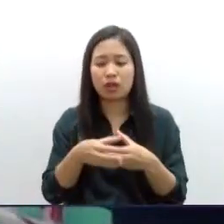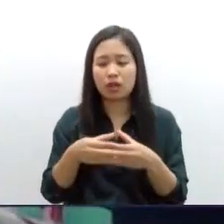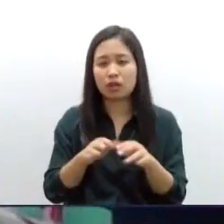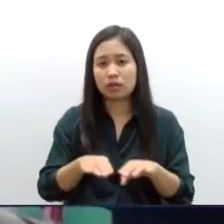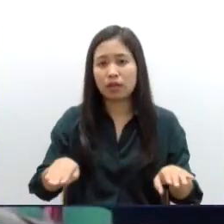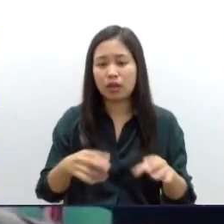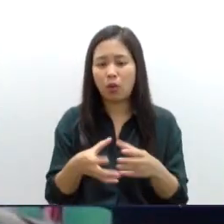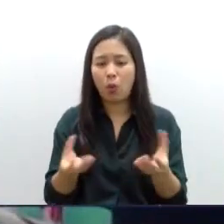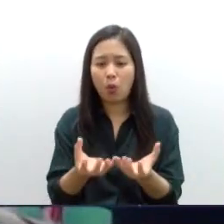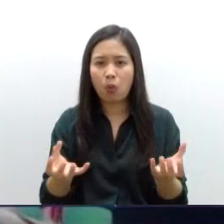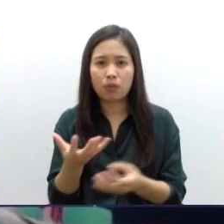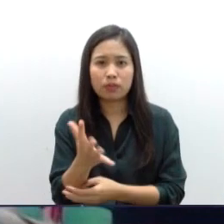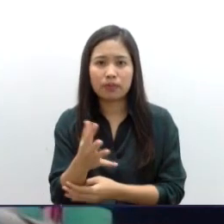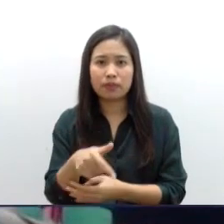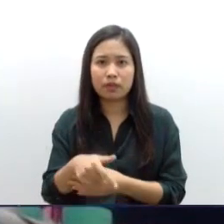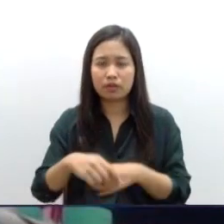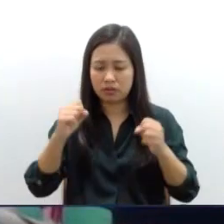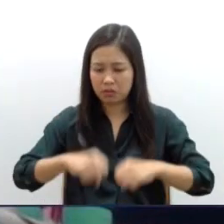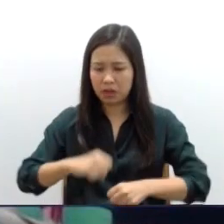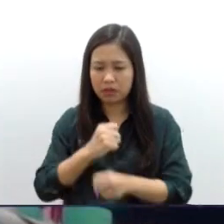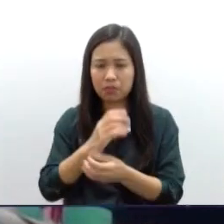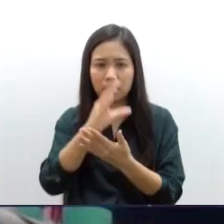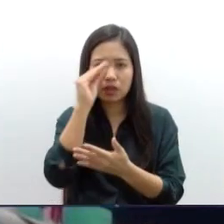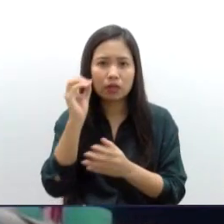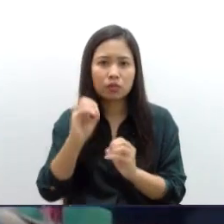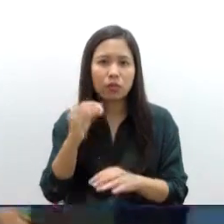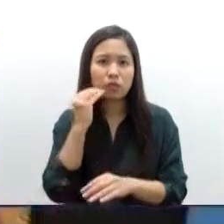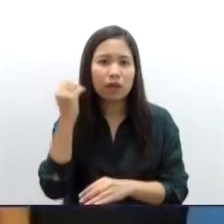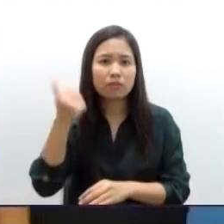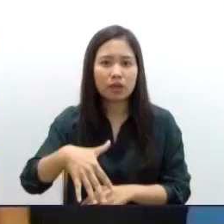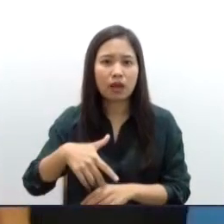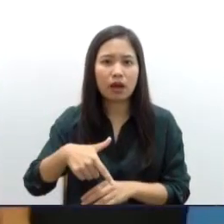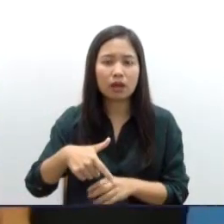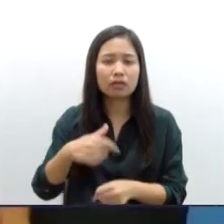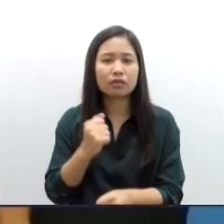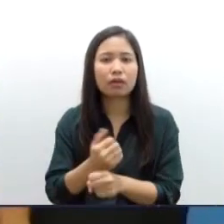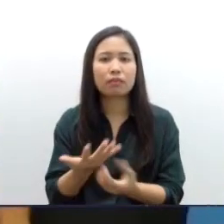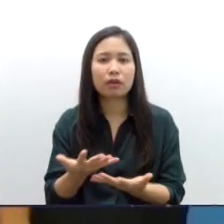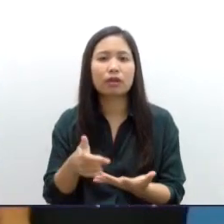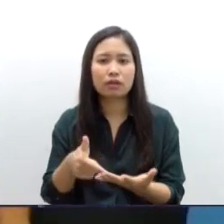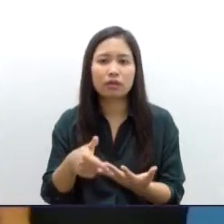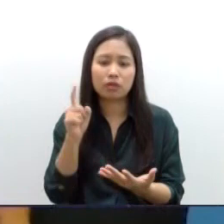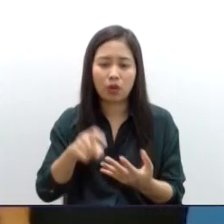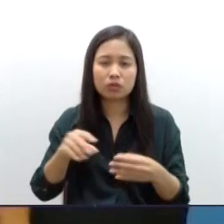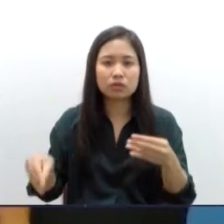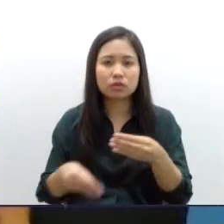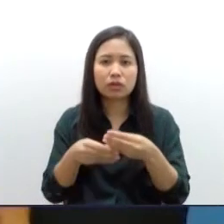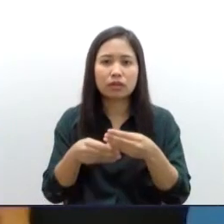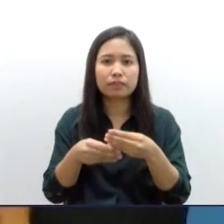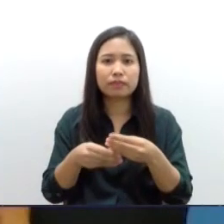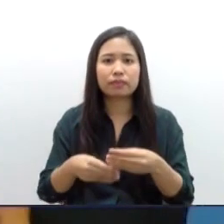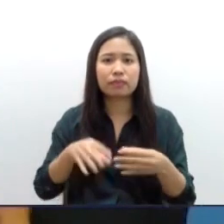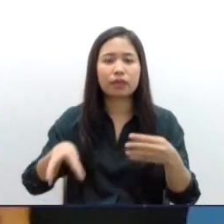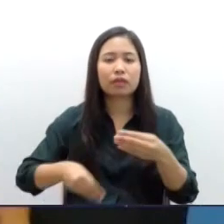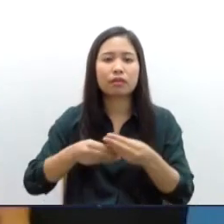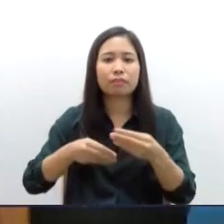านี้ไม่สามารถทำการเรียนการสอนที่บ้านได้ก็ต้องมาเสริมทักษะใน